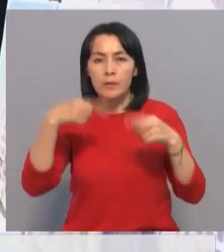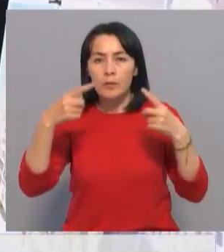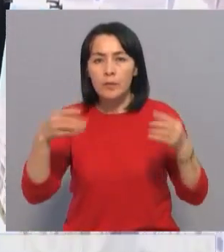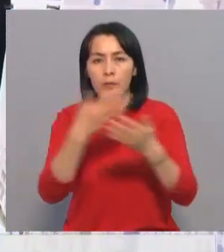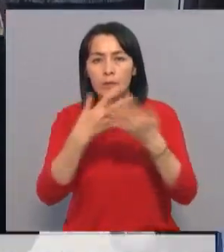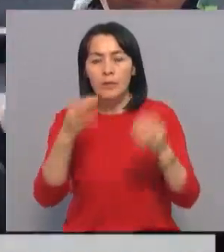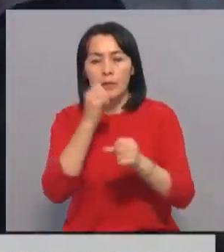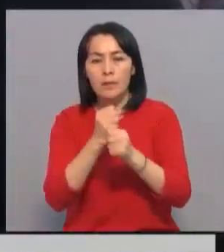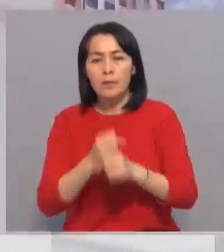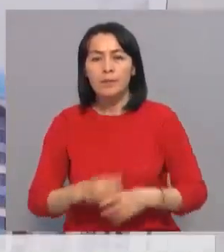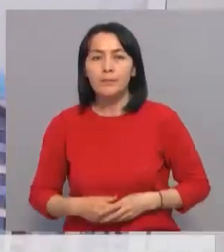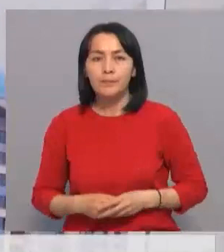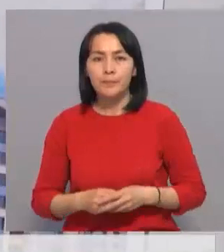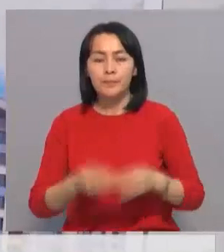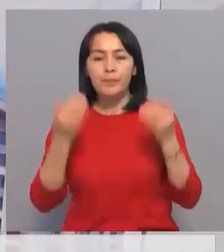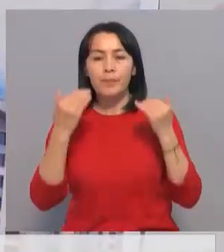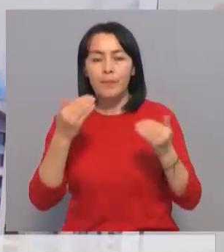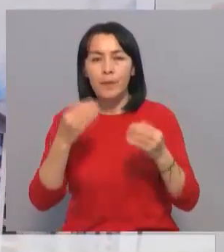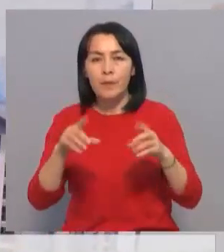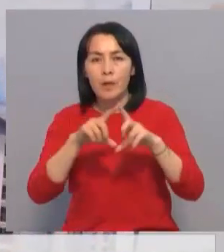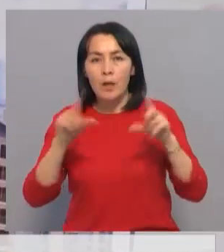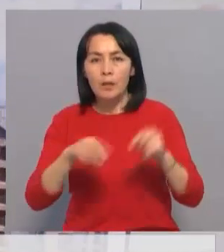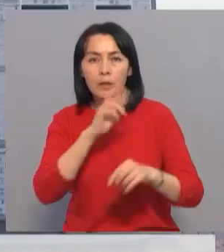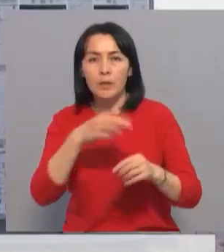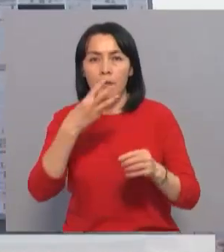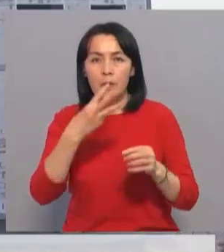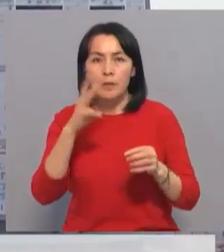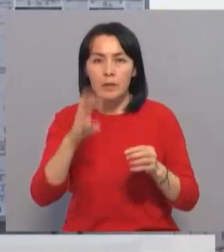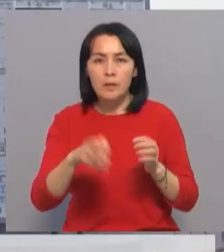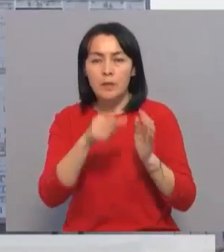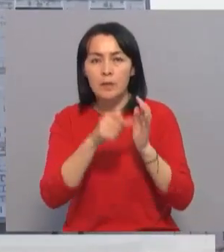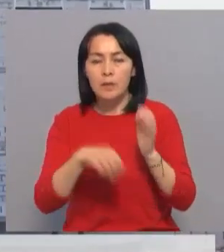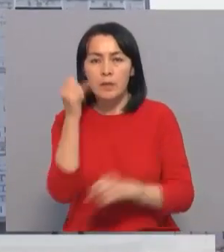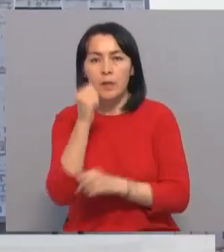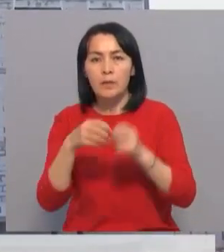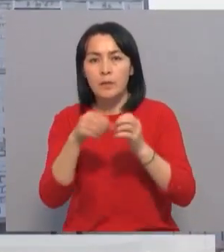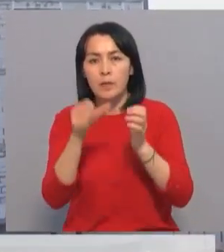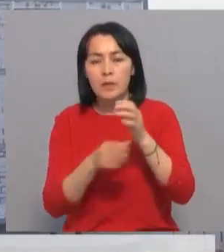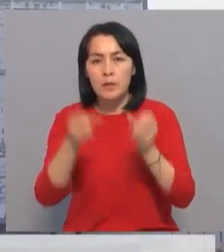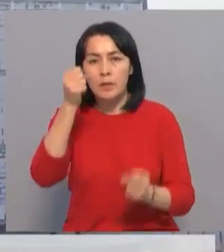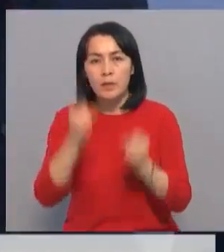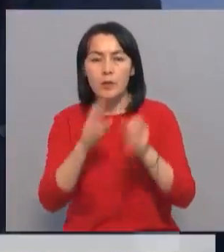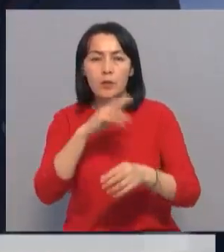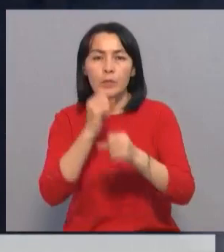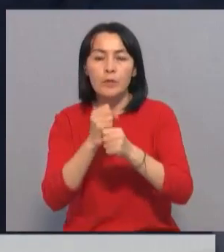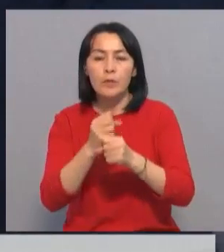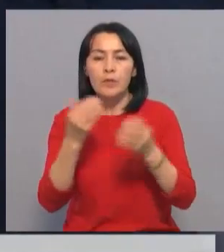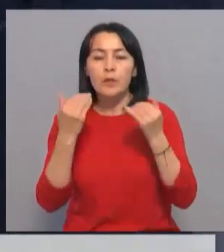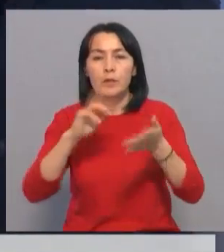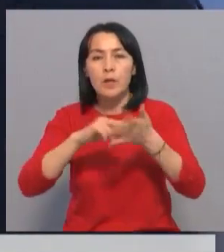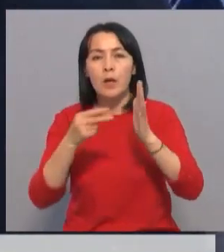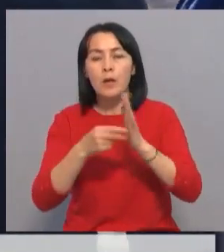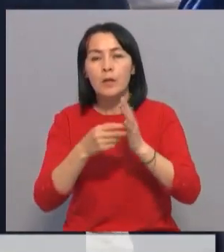канализационных систем. На старте объекта работают 360 рабочих и 16 единиц техники. Разработан